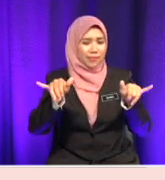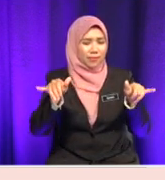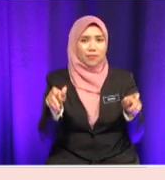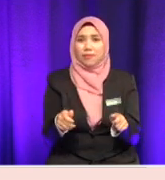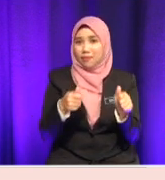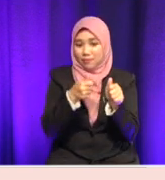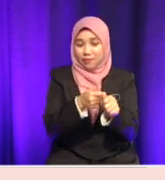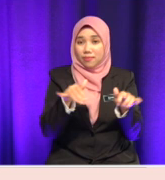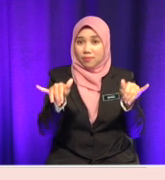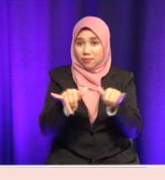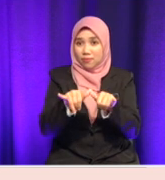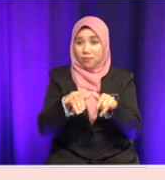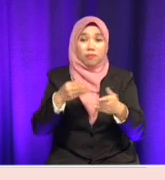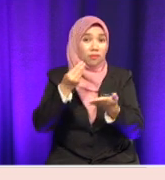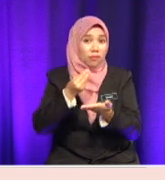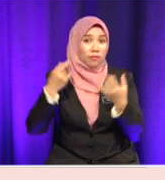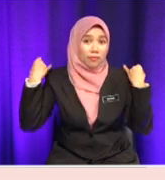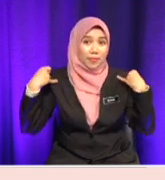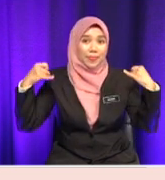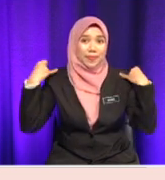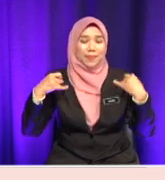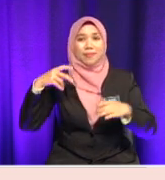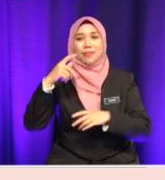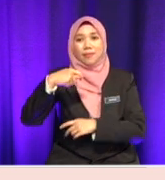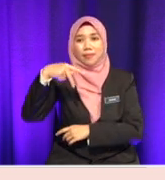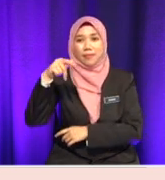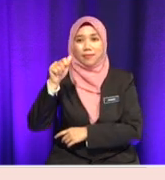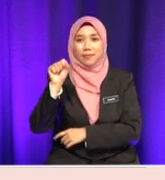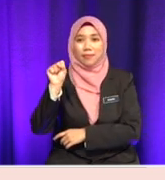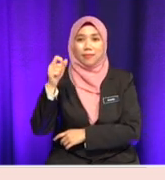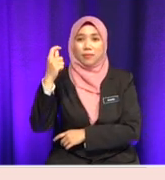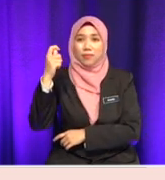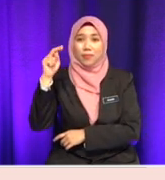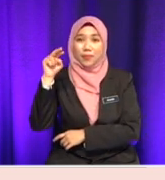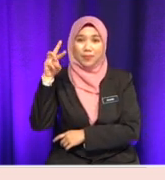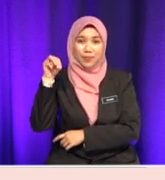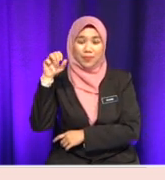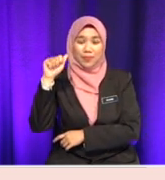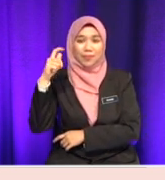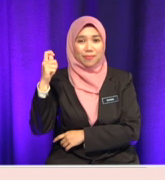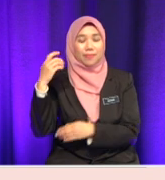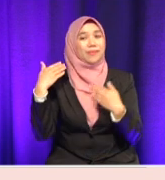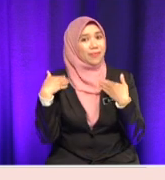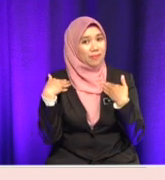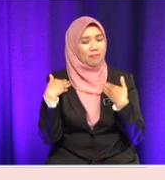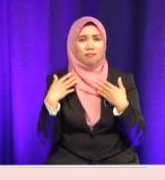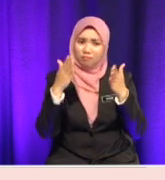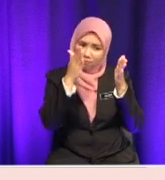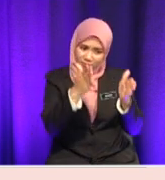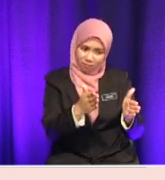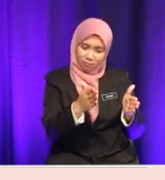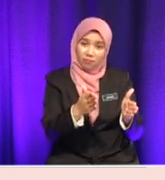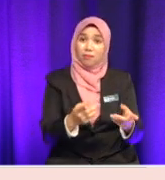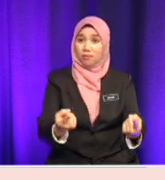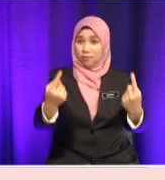menjual udang di pasar Tumpai ada juga pelanggan pelanggan Pak Majid datang ke